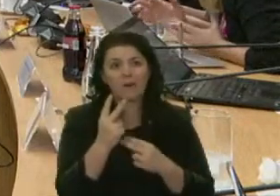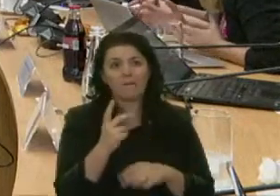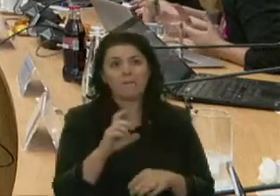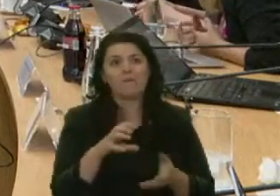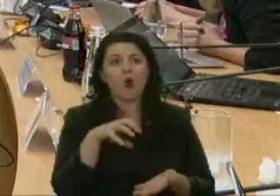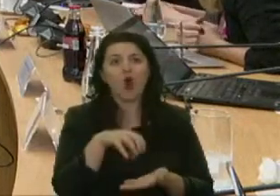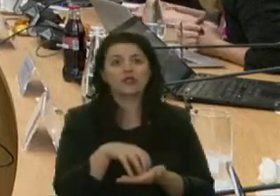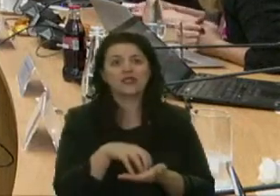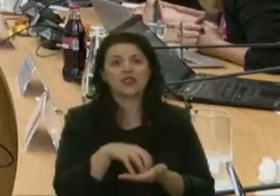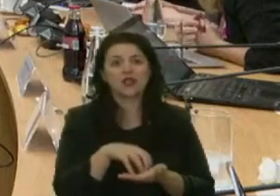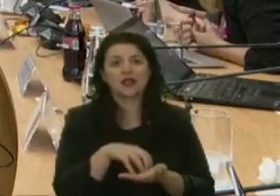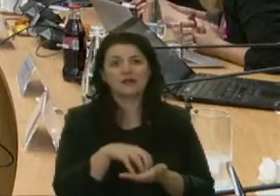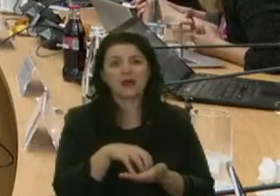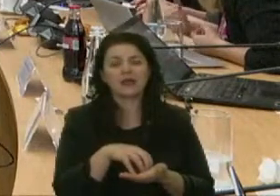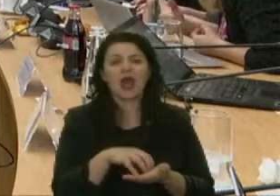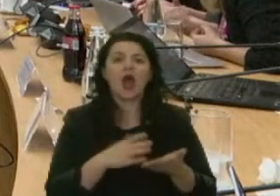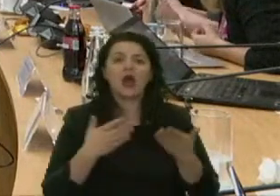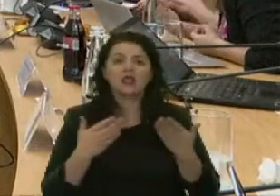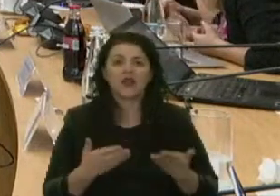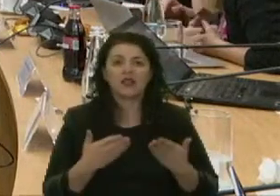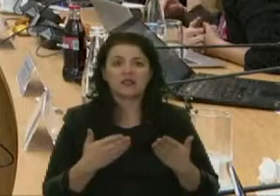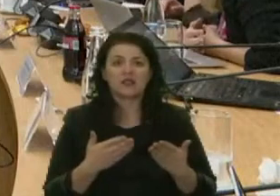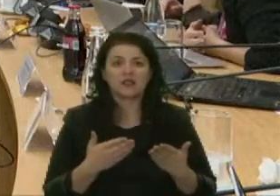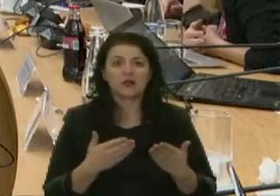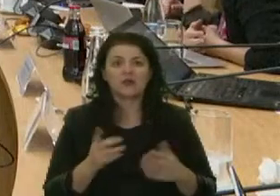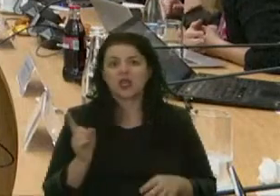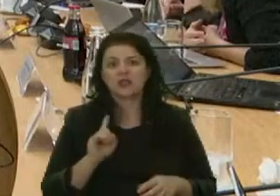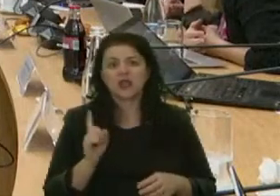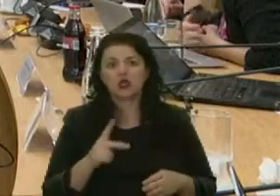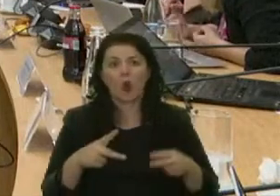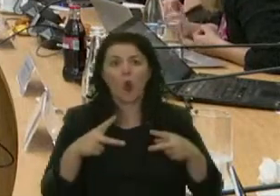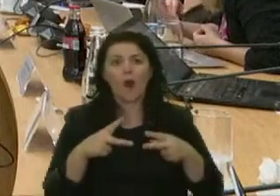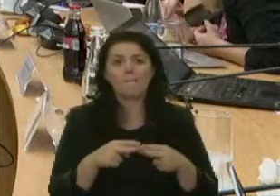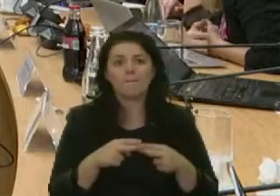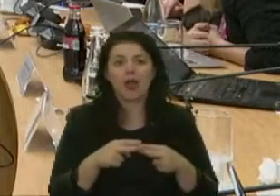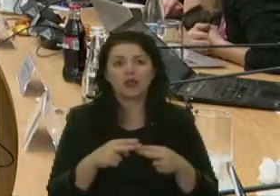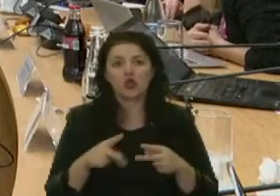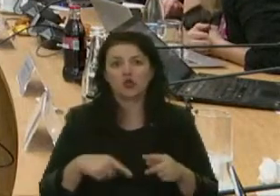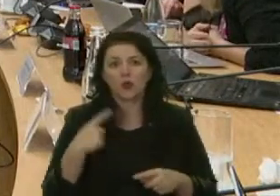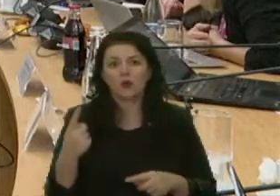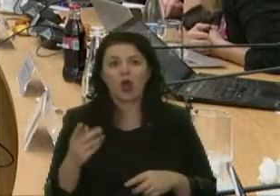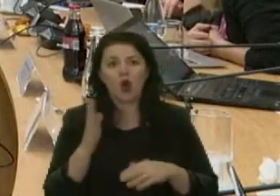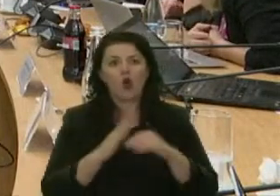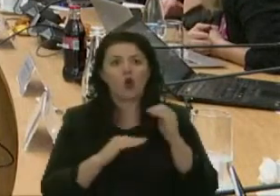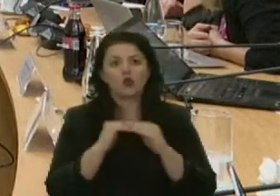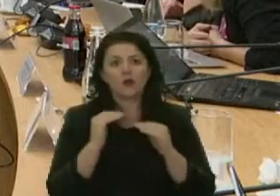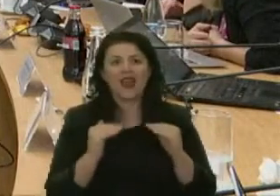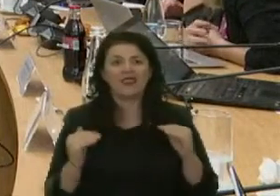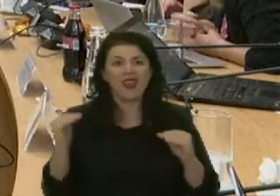poziționarea în spațiu astfel încât să nu împiedice ulterior o construcție deasupra acestei locații